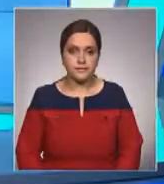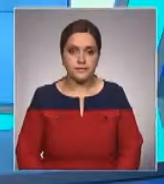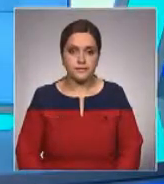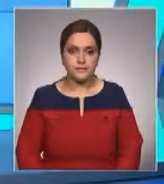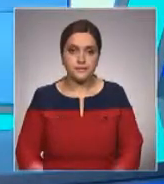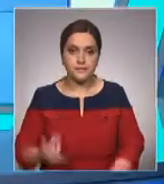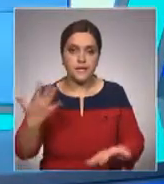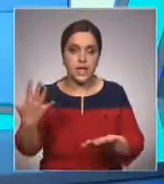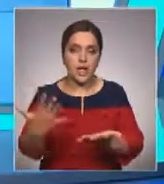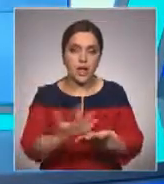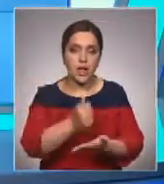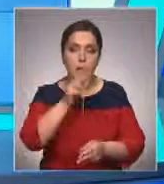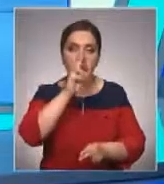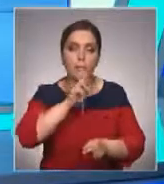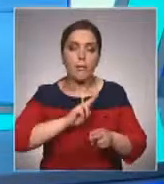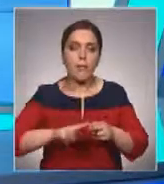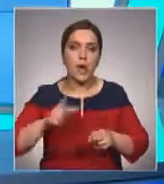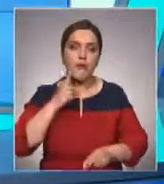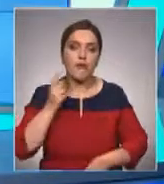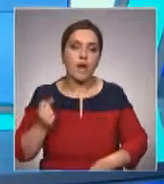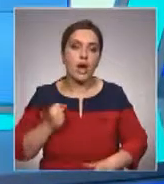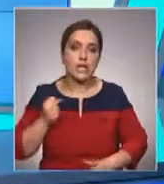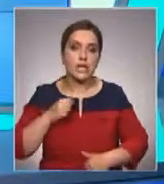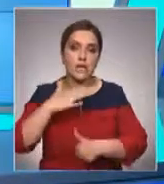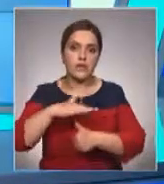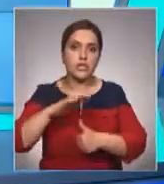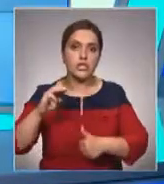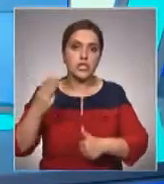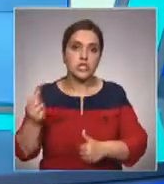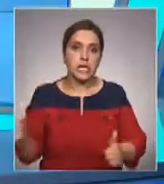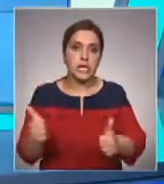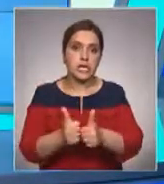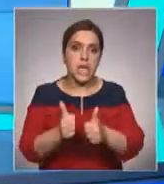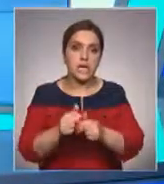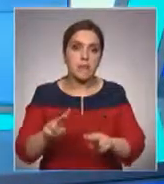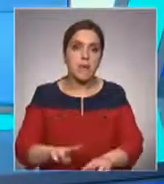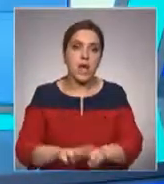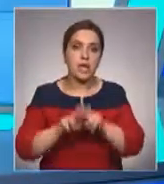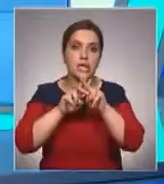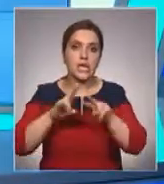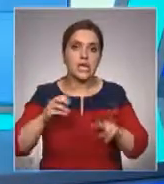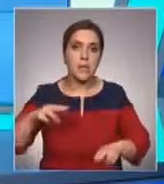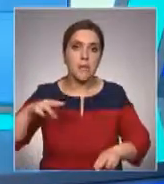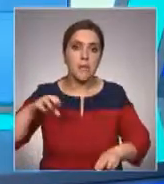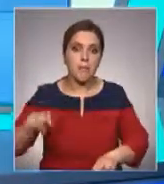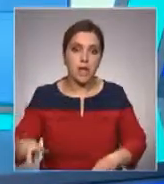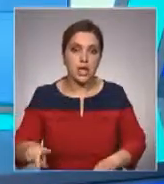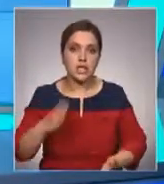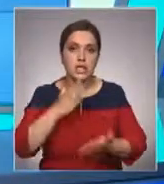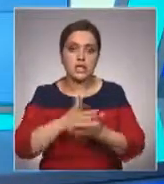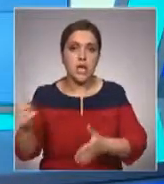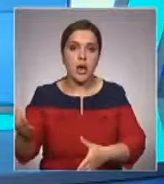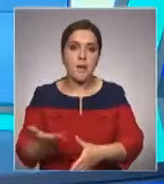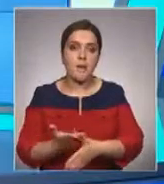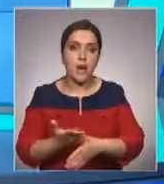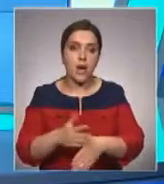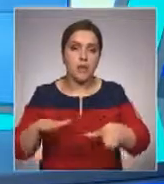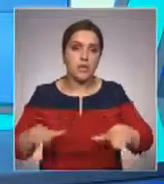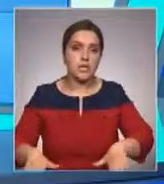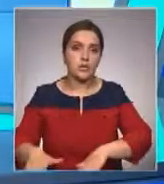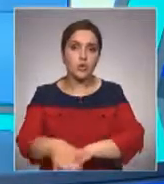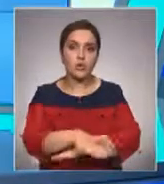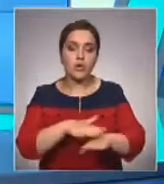Тем временем обнаружен пропавший военный вертолет США. Его нашли неподалеку от столицы Непала. Как оказалось, экипаж помогал местному населению